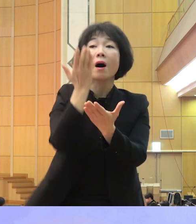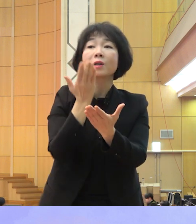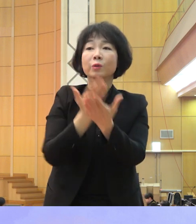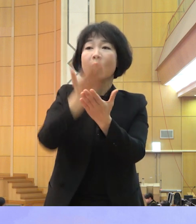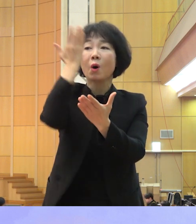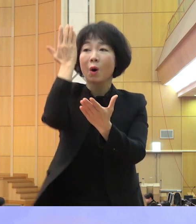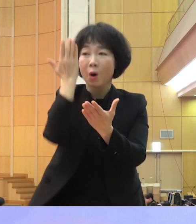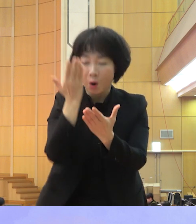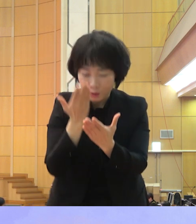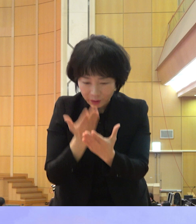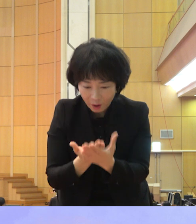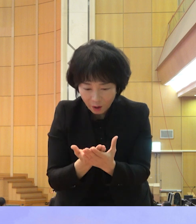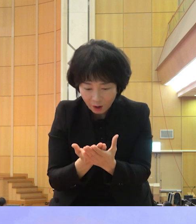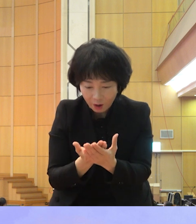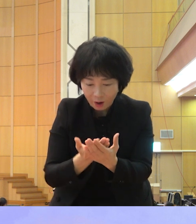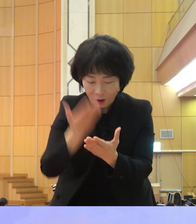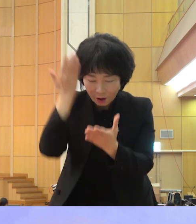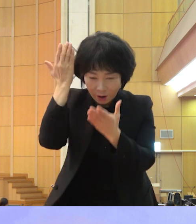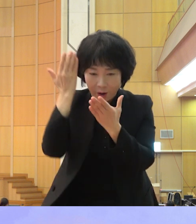임하소.